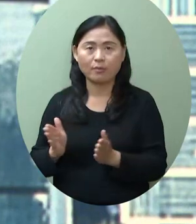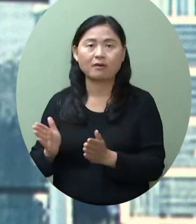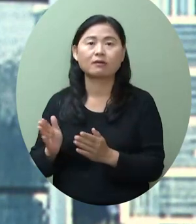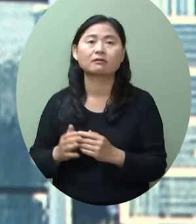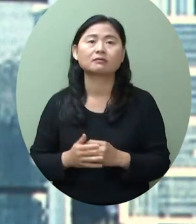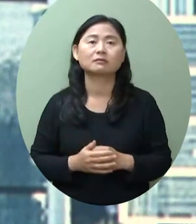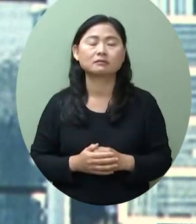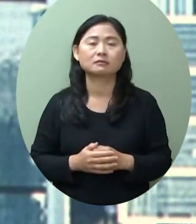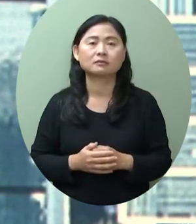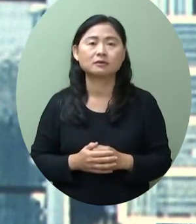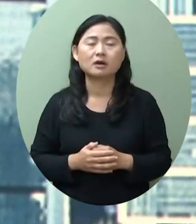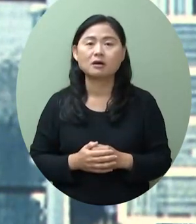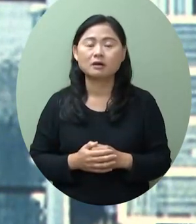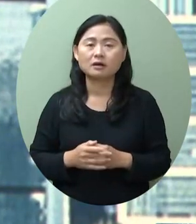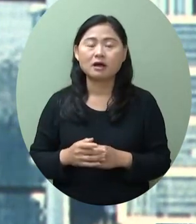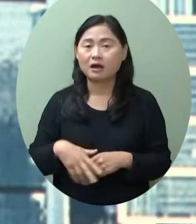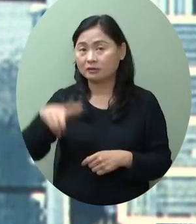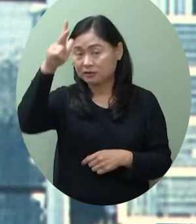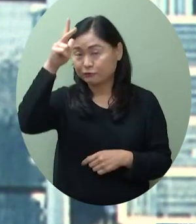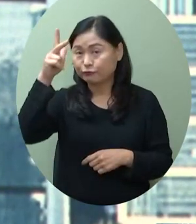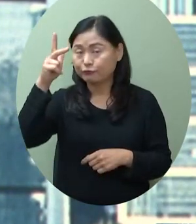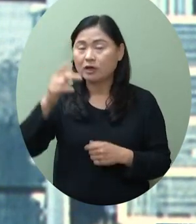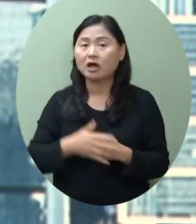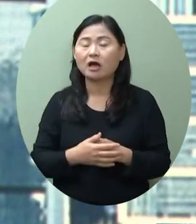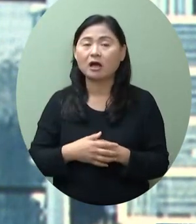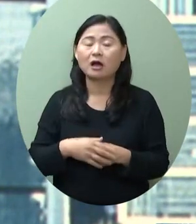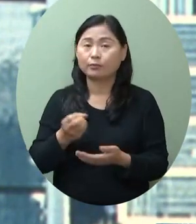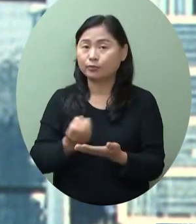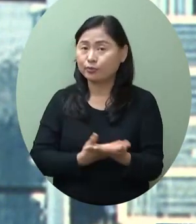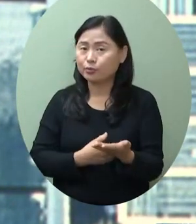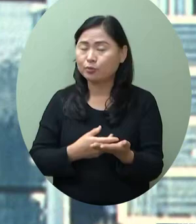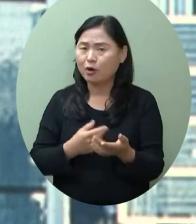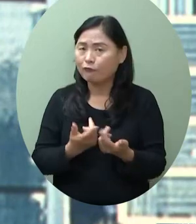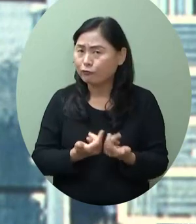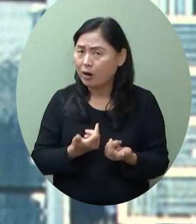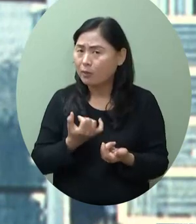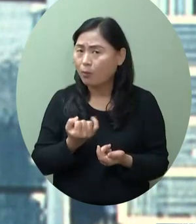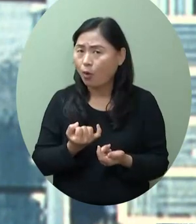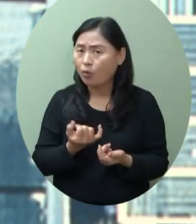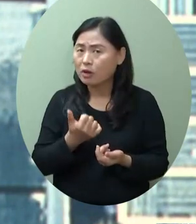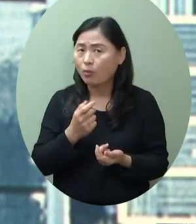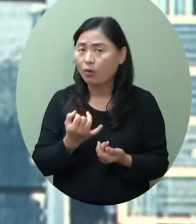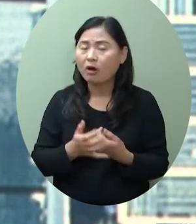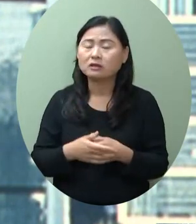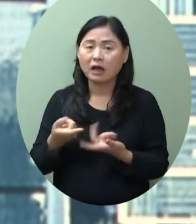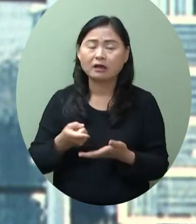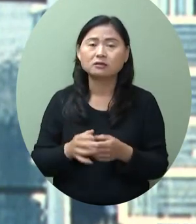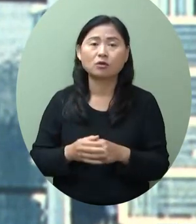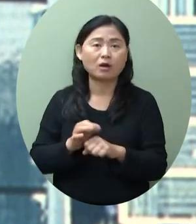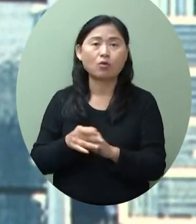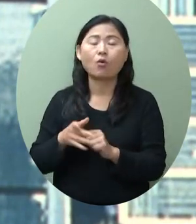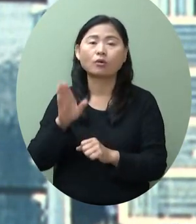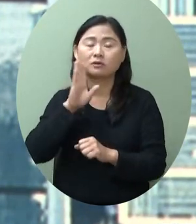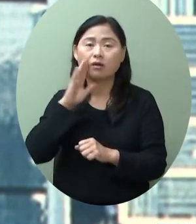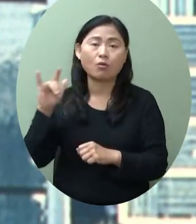係有冇符合到政府嘅要求？有冇違反咗我哋同國泰航空公司就住